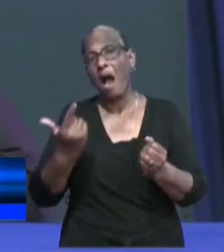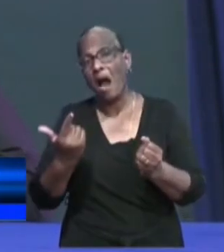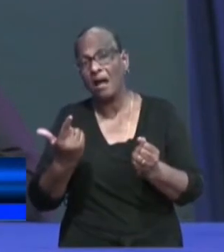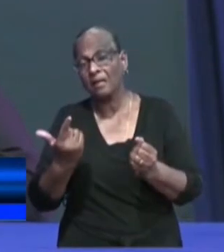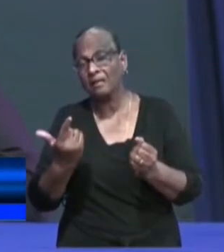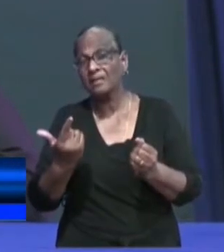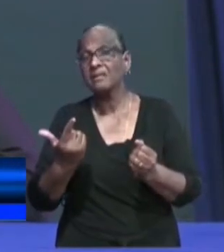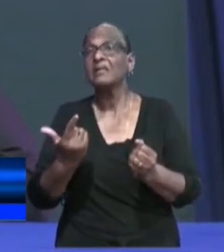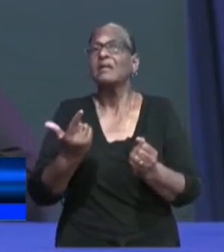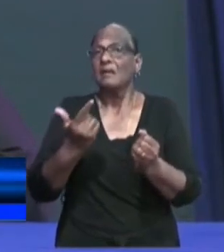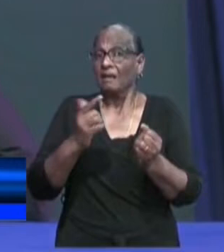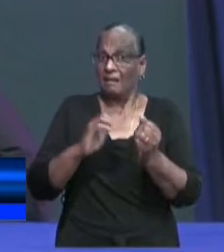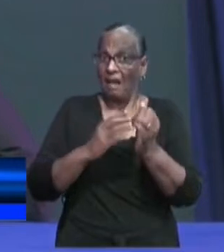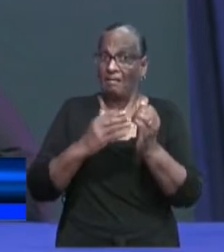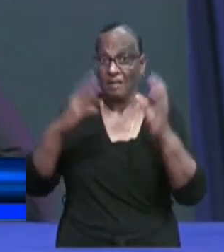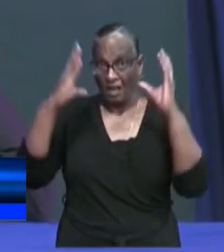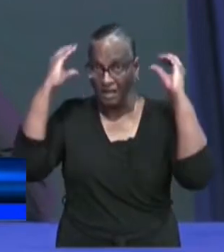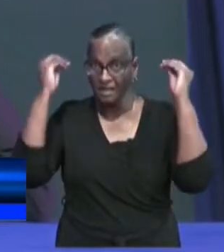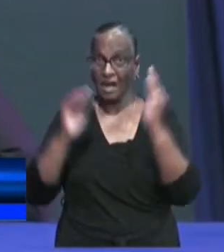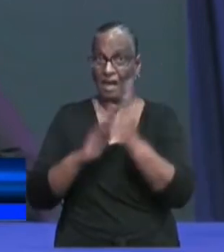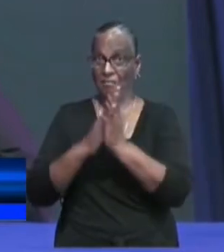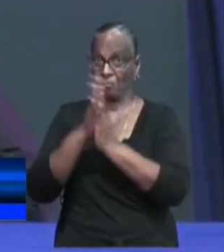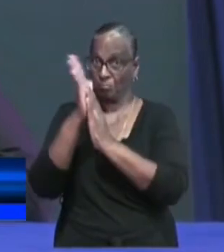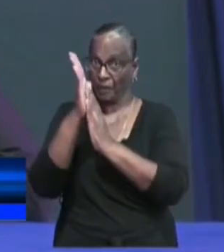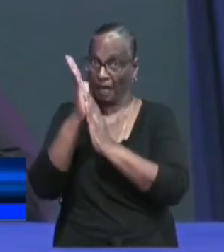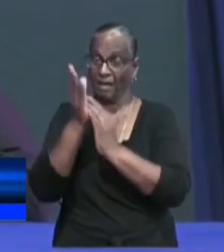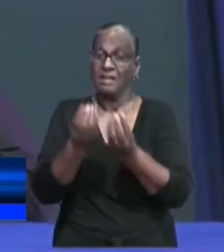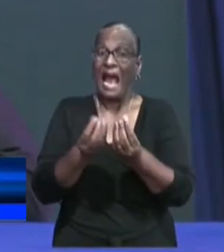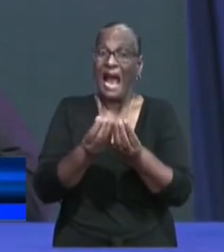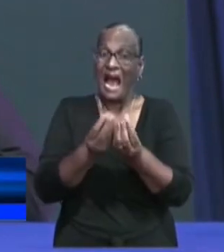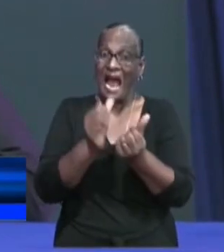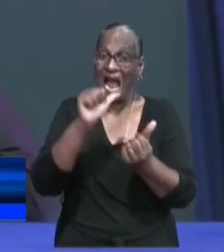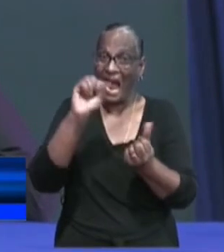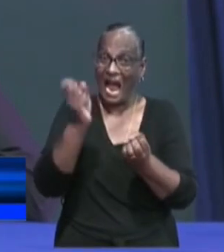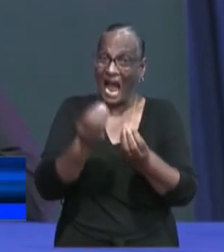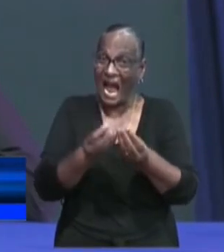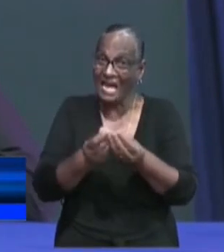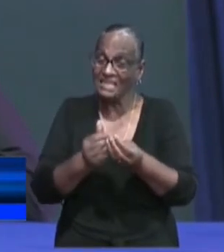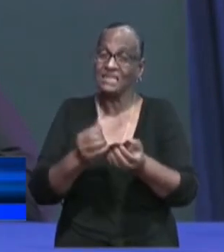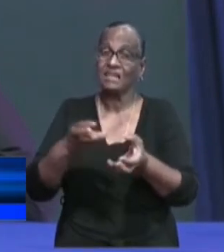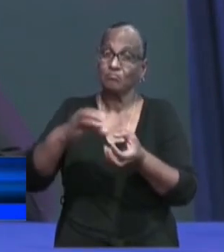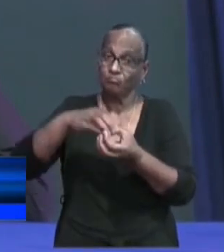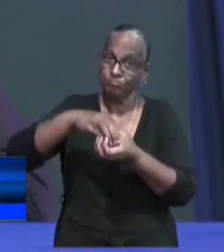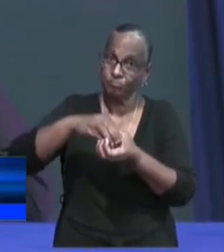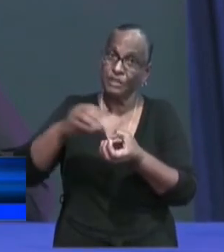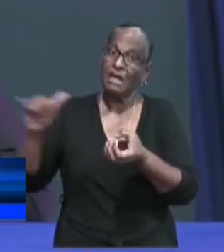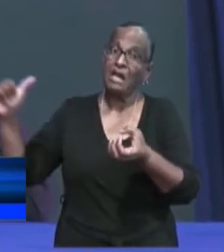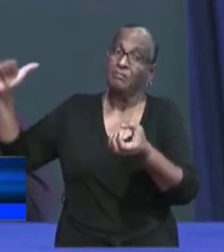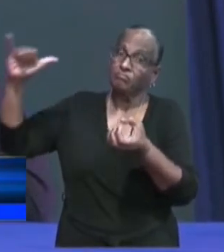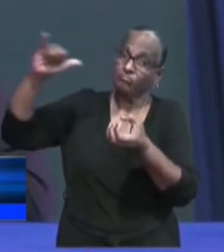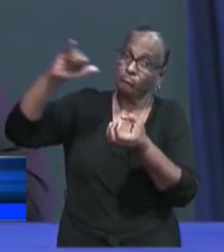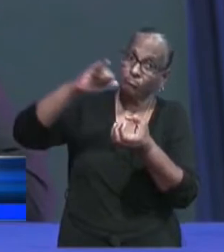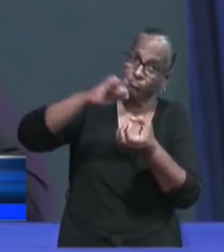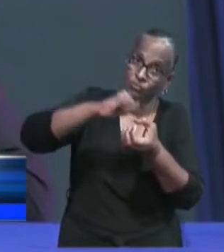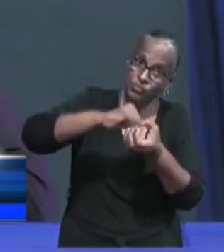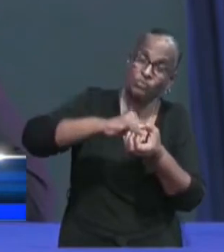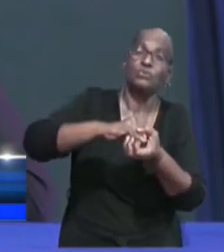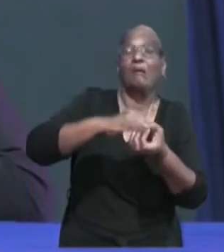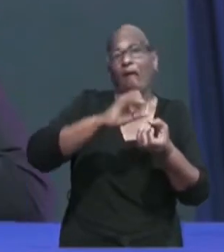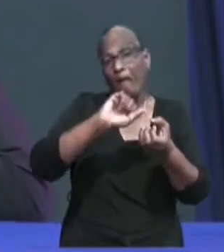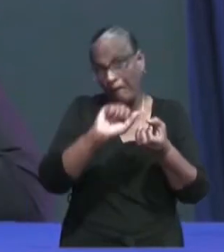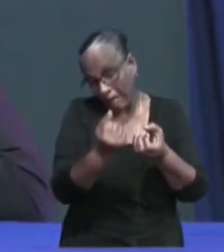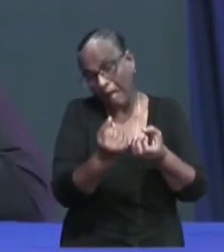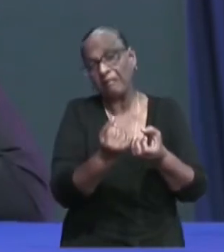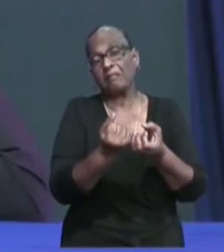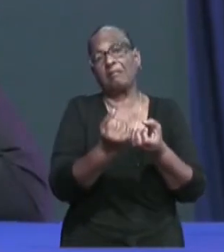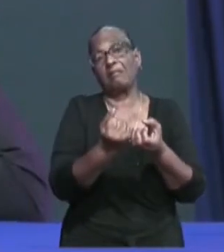ook aan de hand van een protocol welke ik de patholoog heb gevraagd op te schrijven, kijken hoe we omgaan met andere